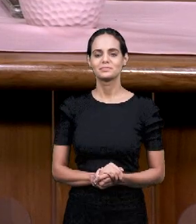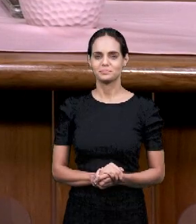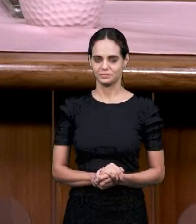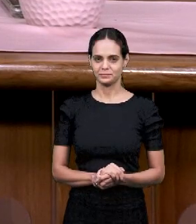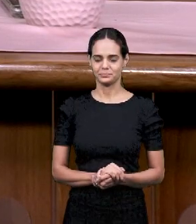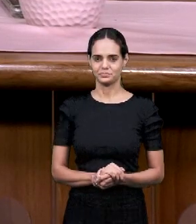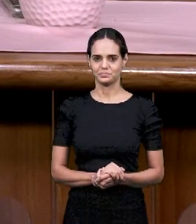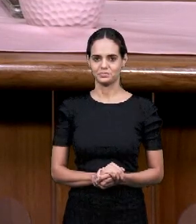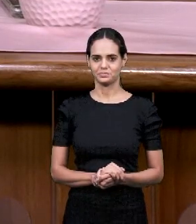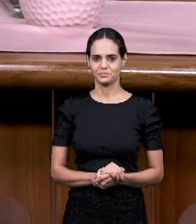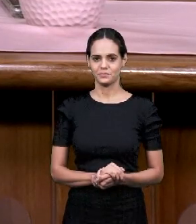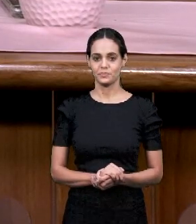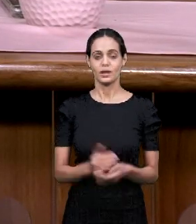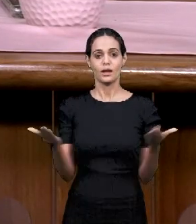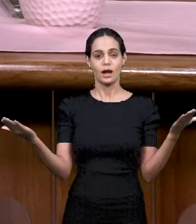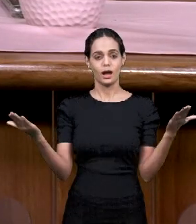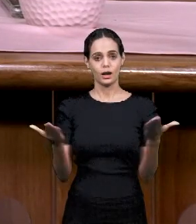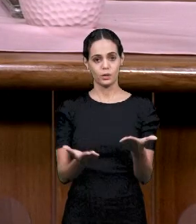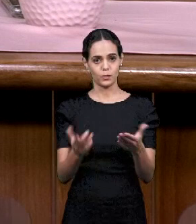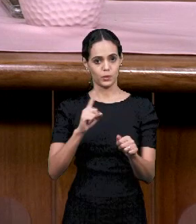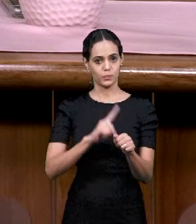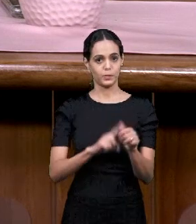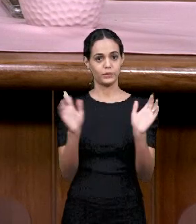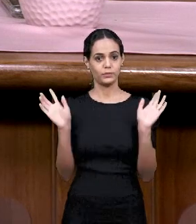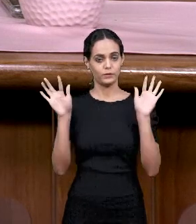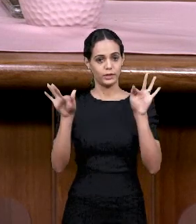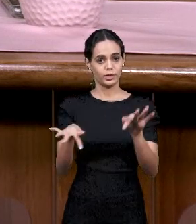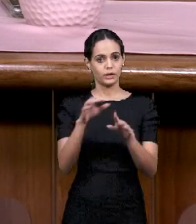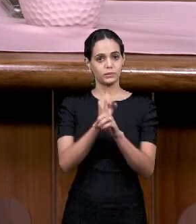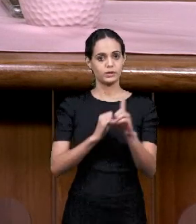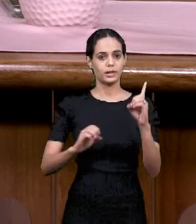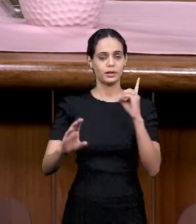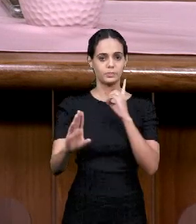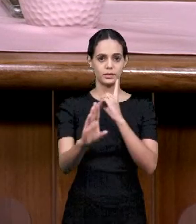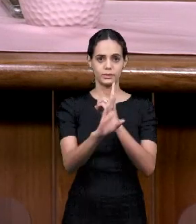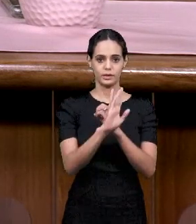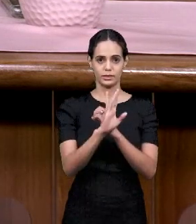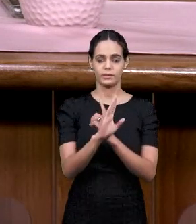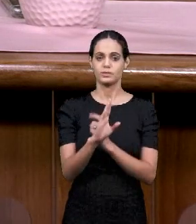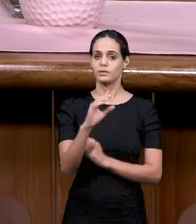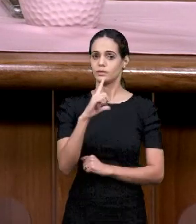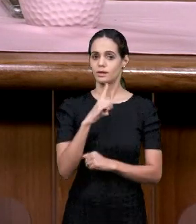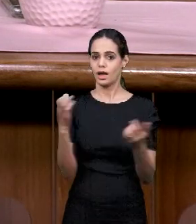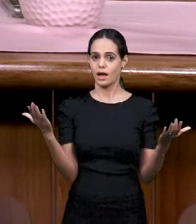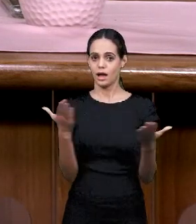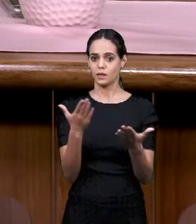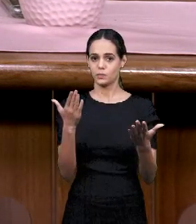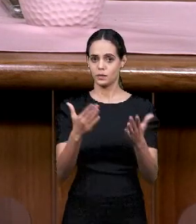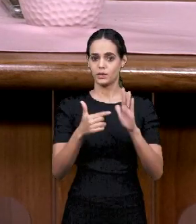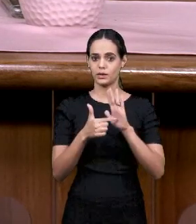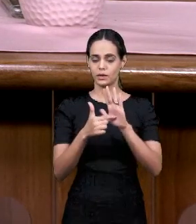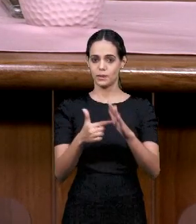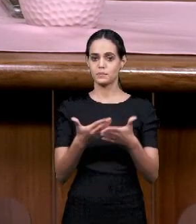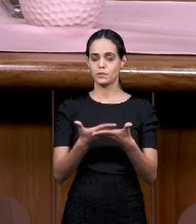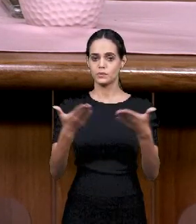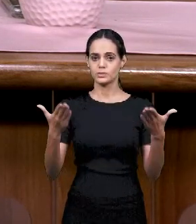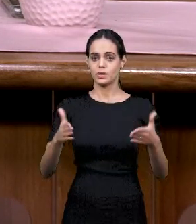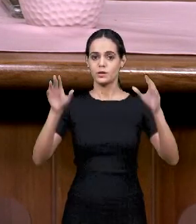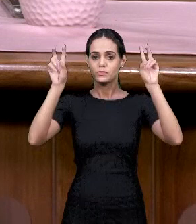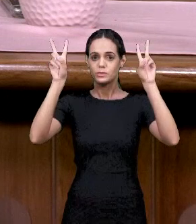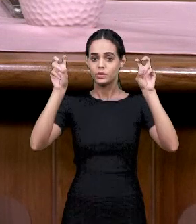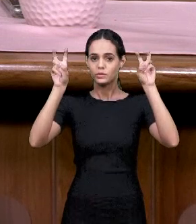Muito bem, irmãos, agora Très bien, mes frères. En arrivant à la partie finale de notre école biblique dominicale, nous voulons transmettre aux frères et sœurs